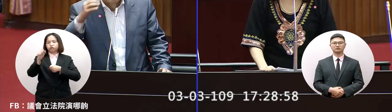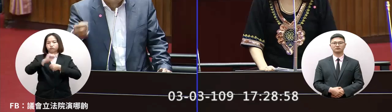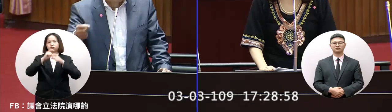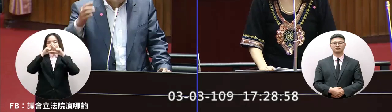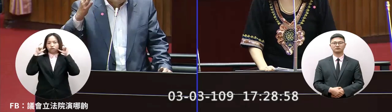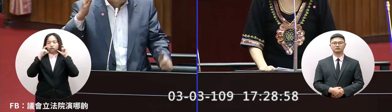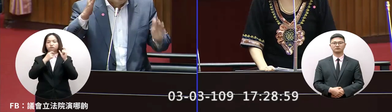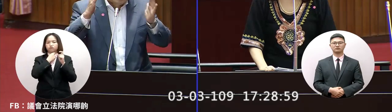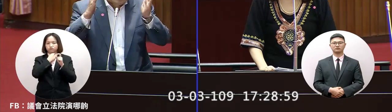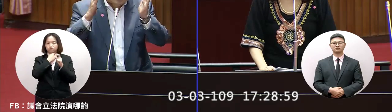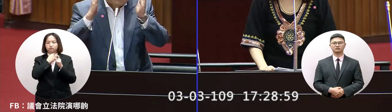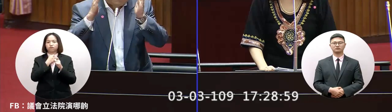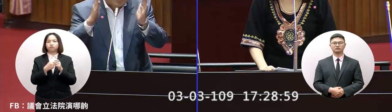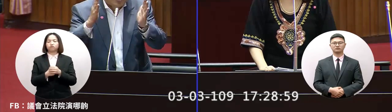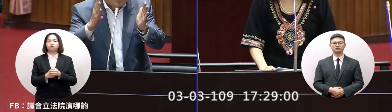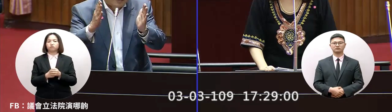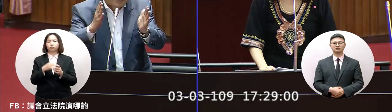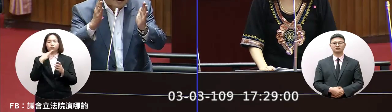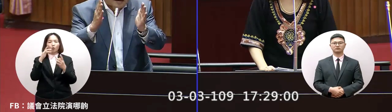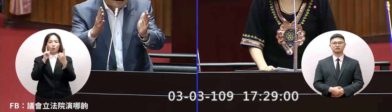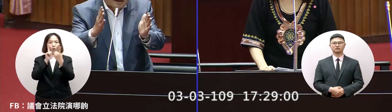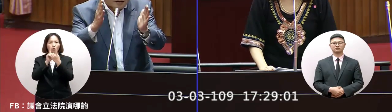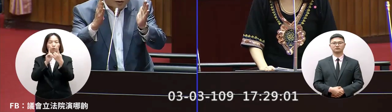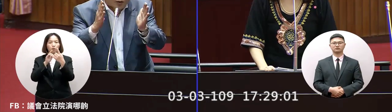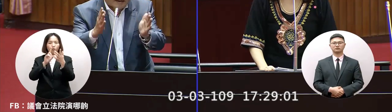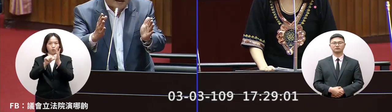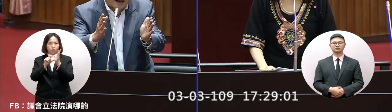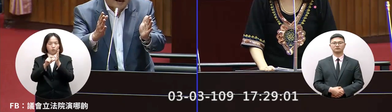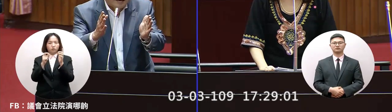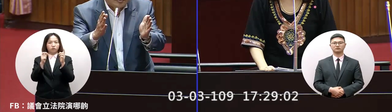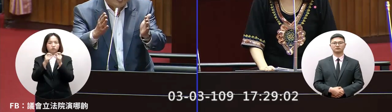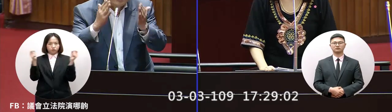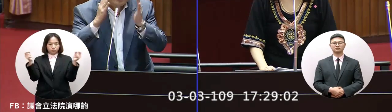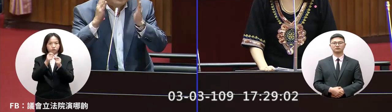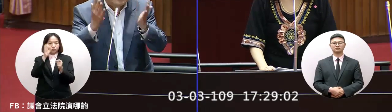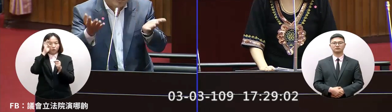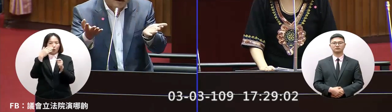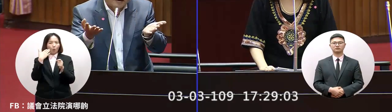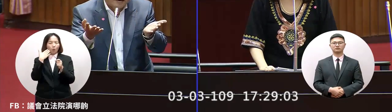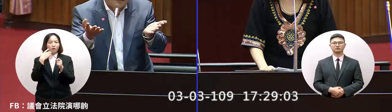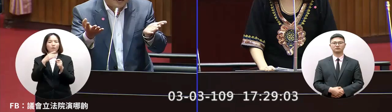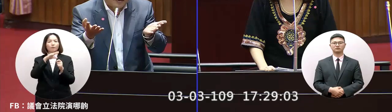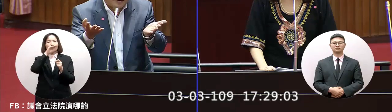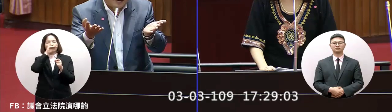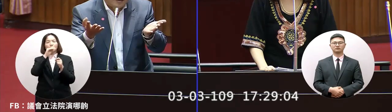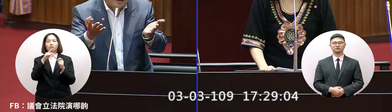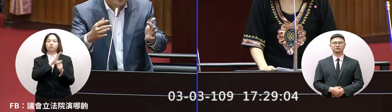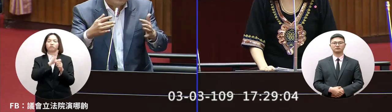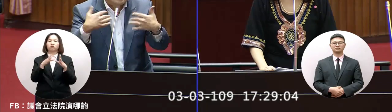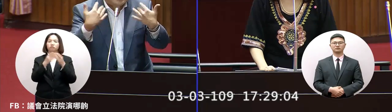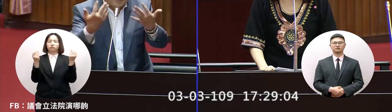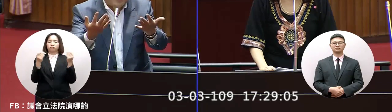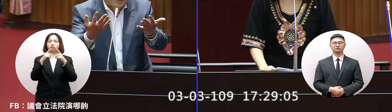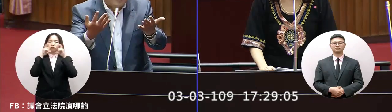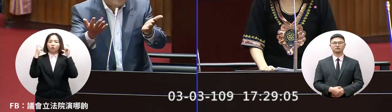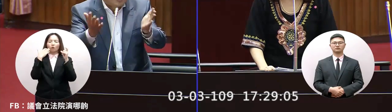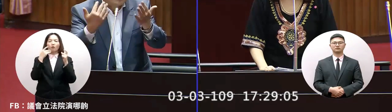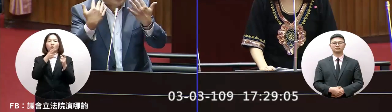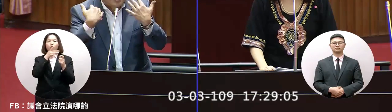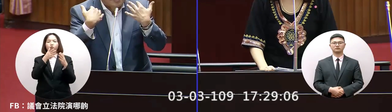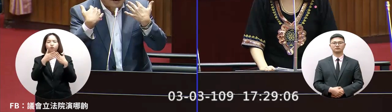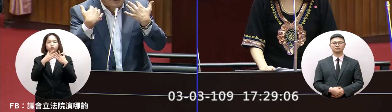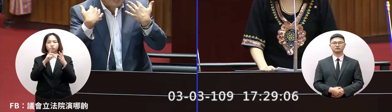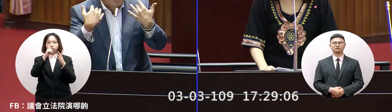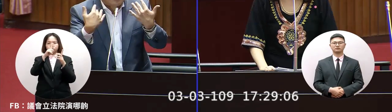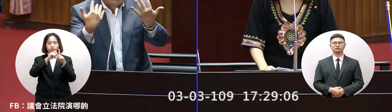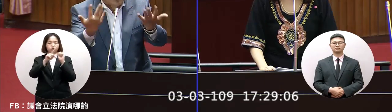都要戴，好，就说一个是面对面的时间的短长，如果你都闭着嘴，大家就不用了。好，如果我们在讲话，